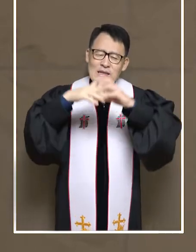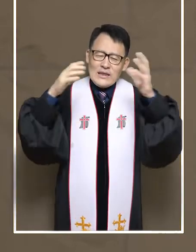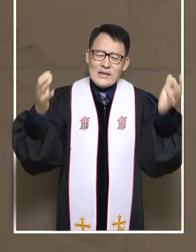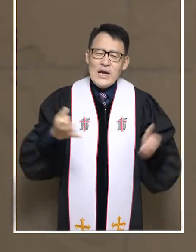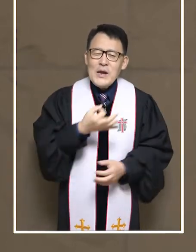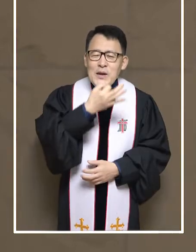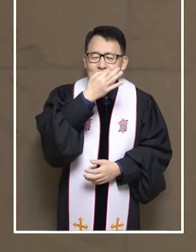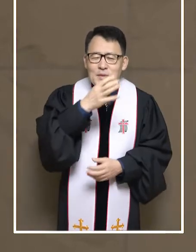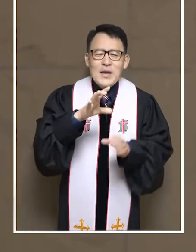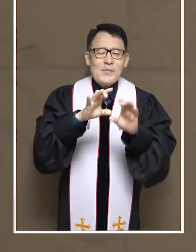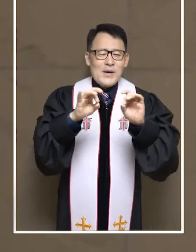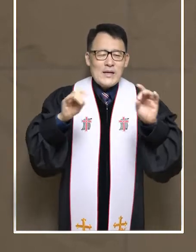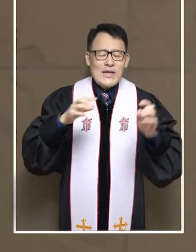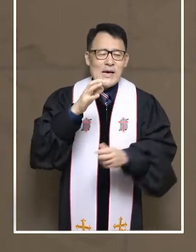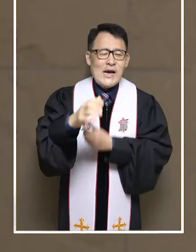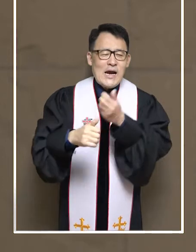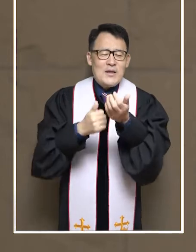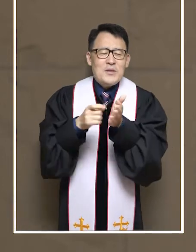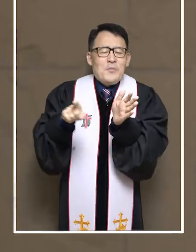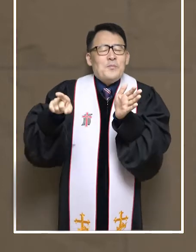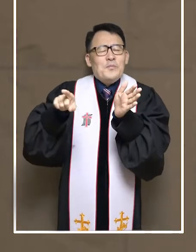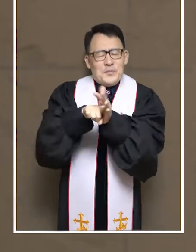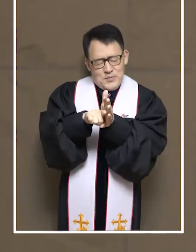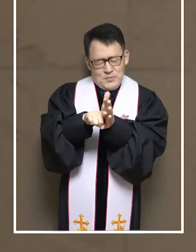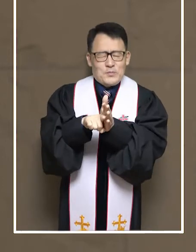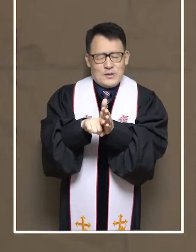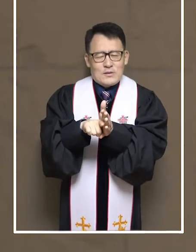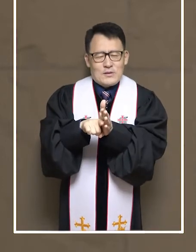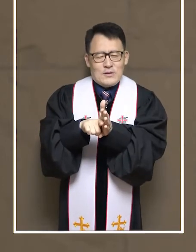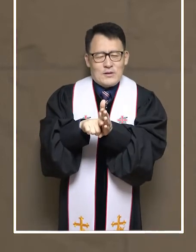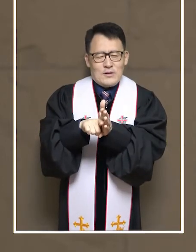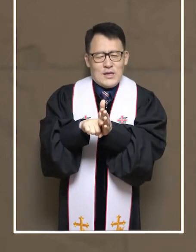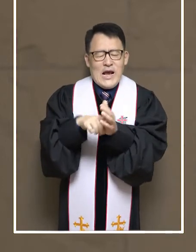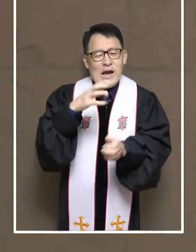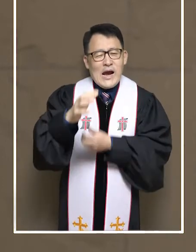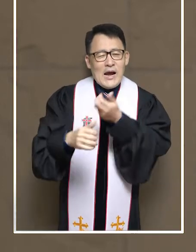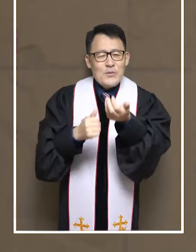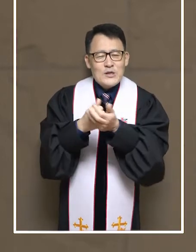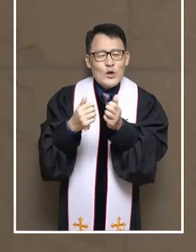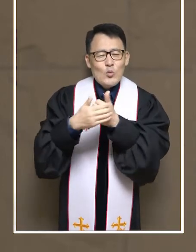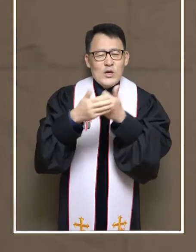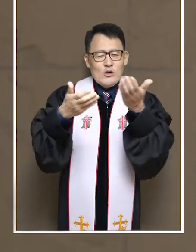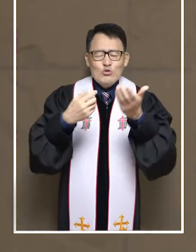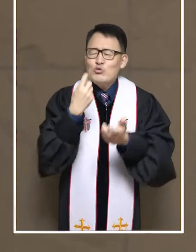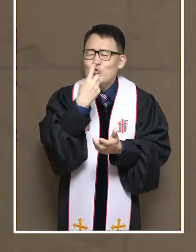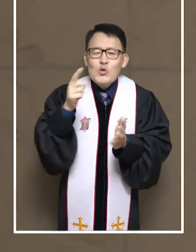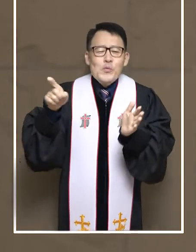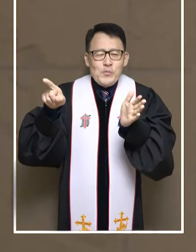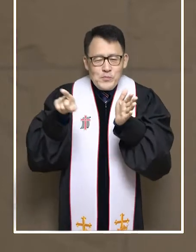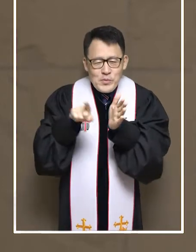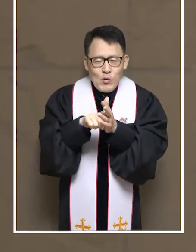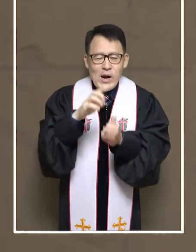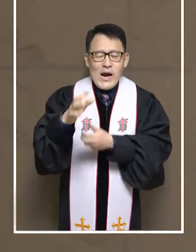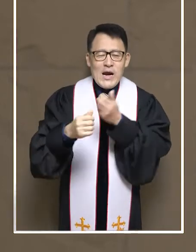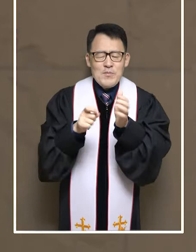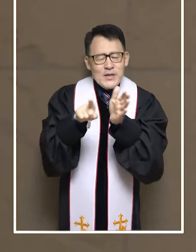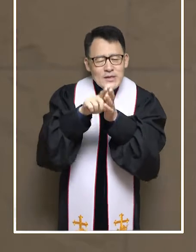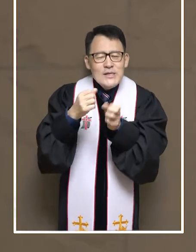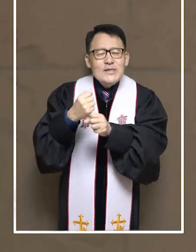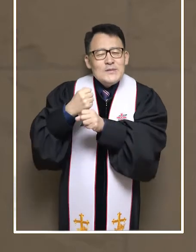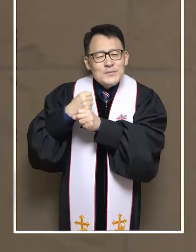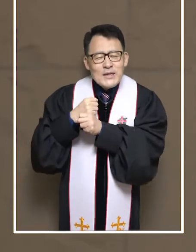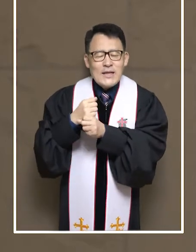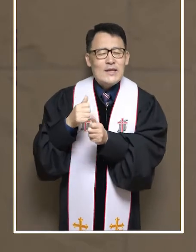우리 아버지도 그 힘들 때마다 하나님을 믿었다는 겁니다. 하나님께서 도와주실